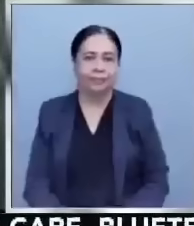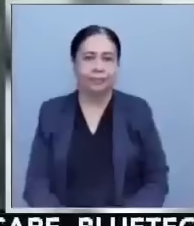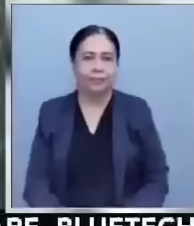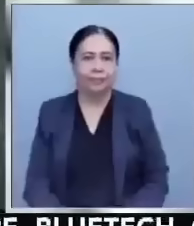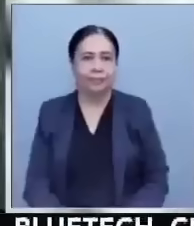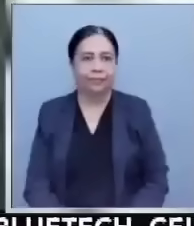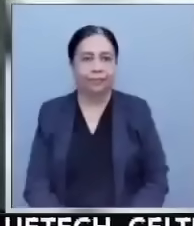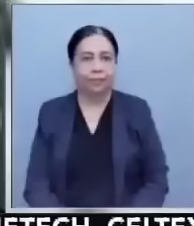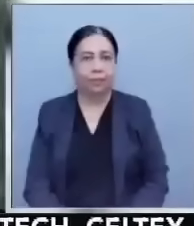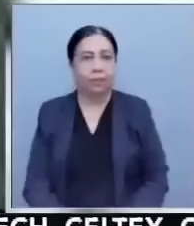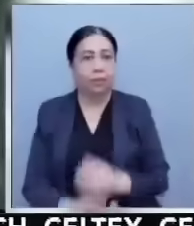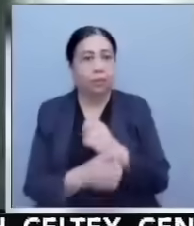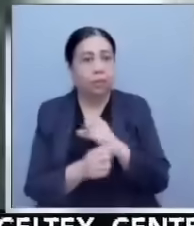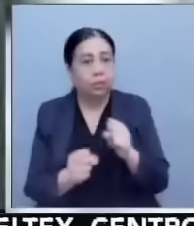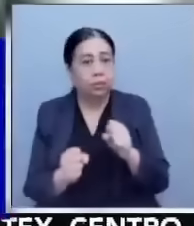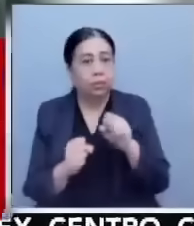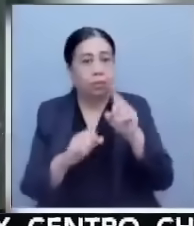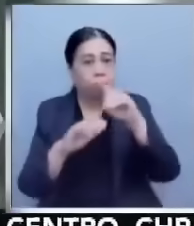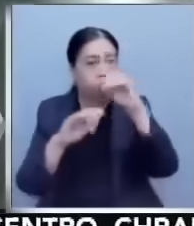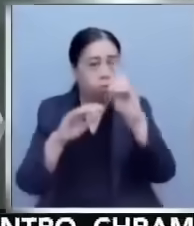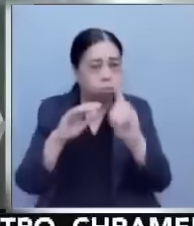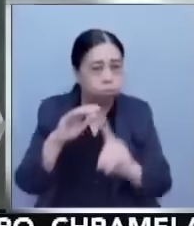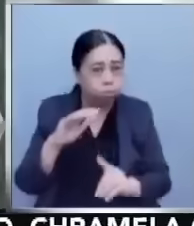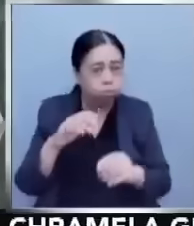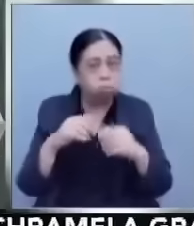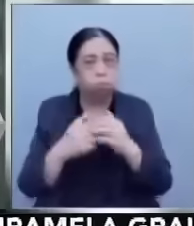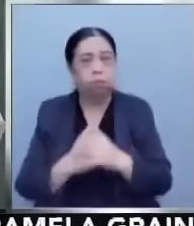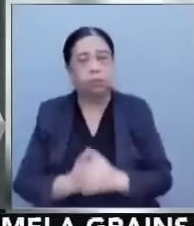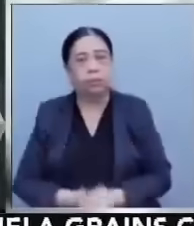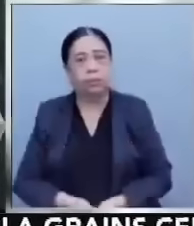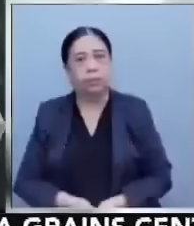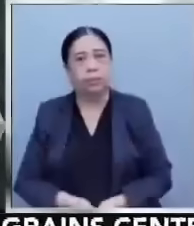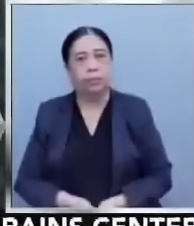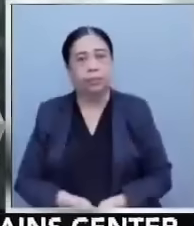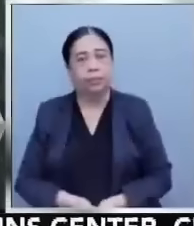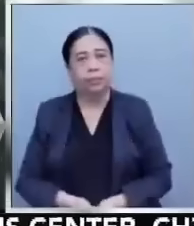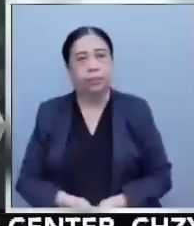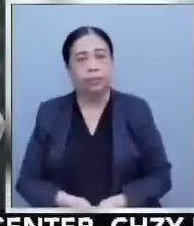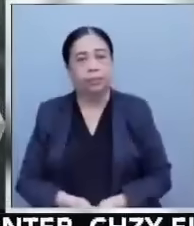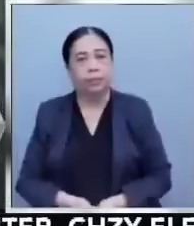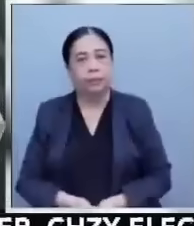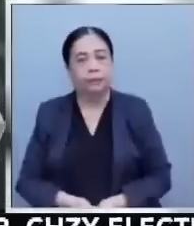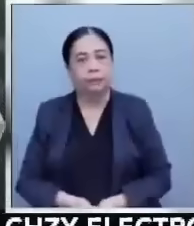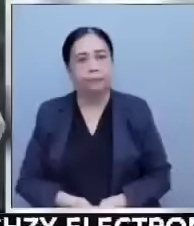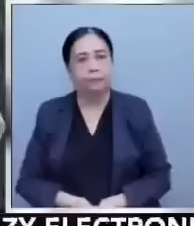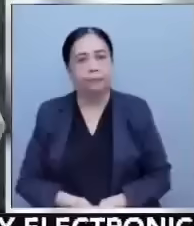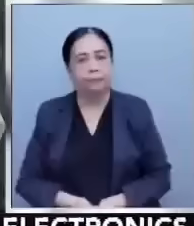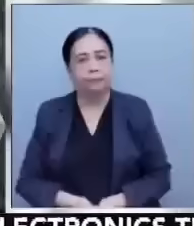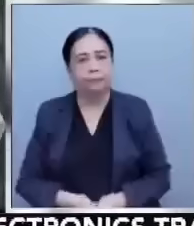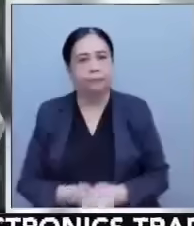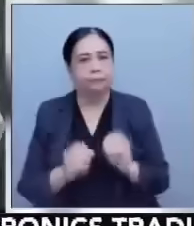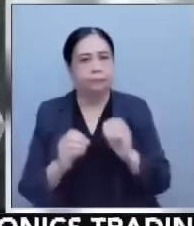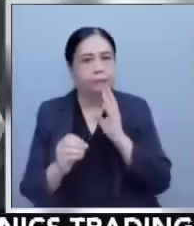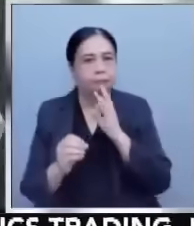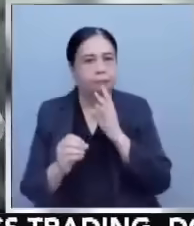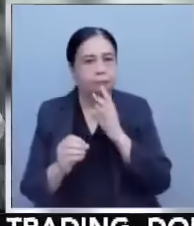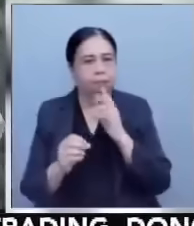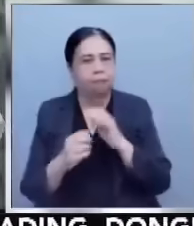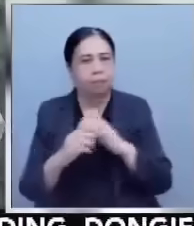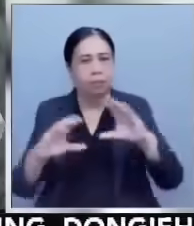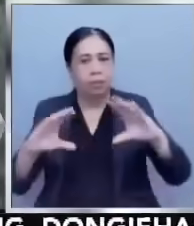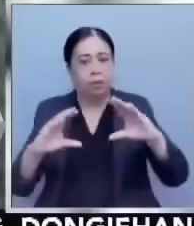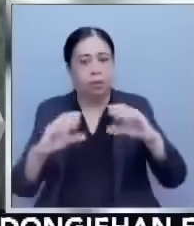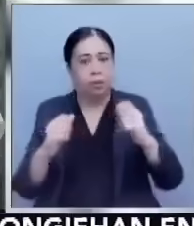Pagsagip sa nalulunod. Panatili yung ulo. Bumaliktad yung rubber boat. Rubber boat capsizing